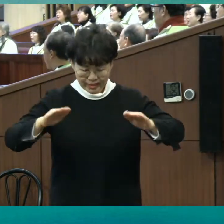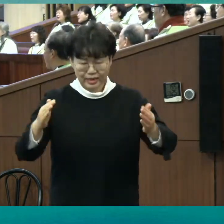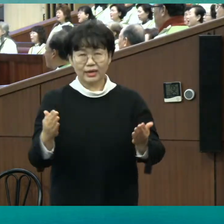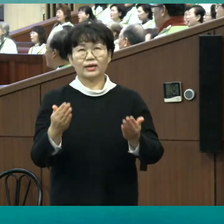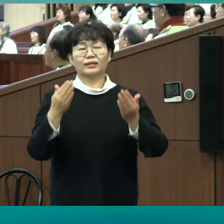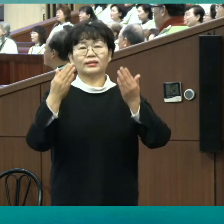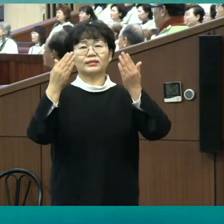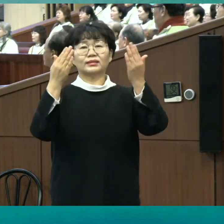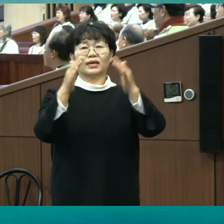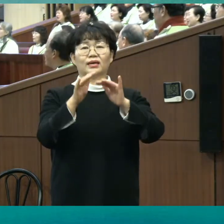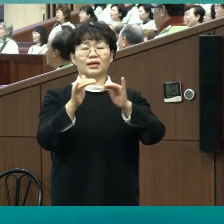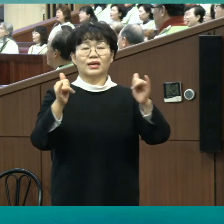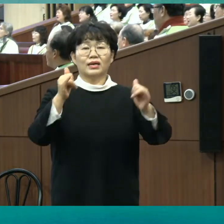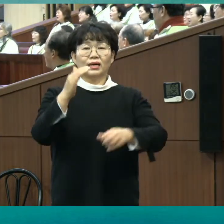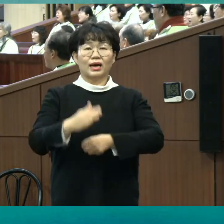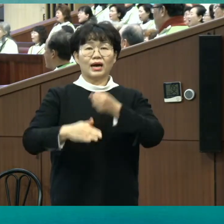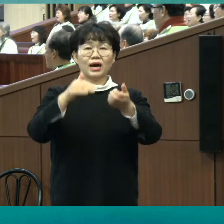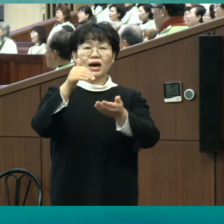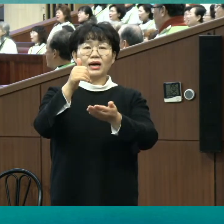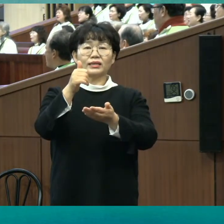하나님의 선하심을,